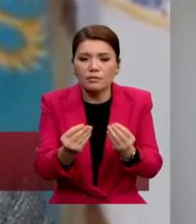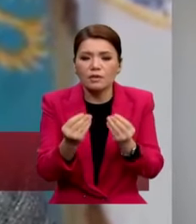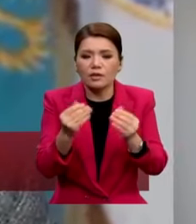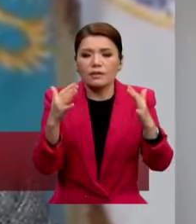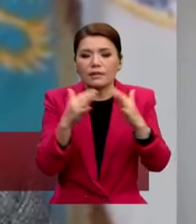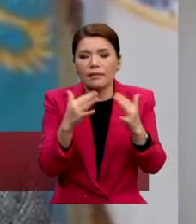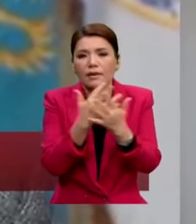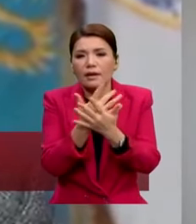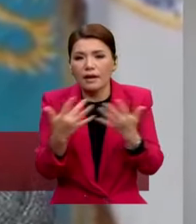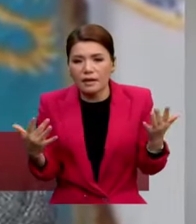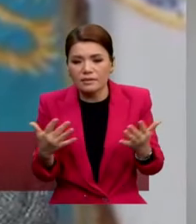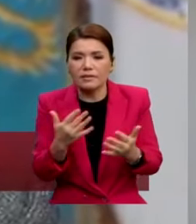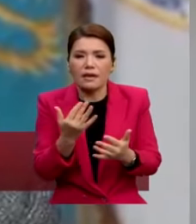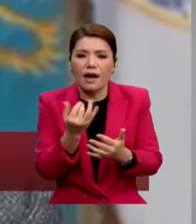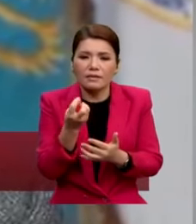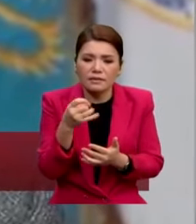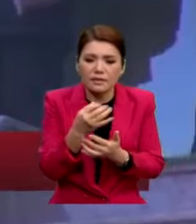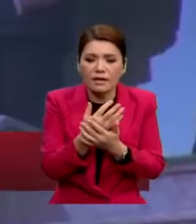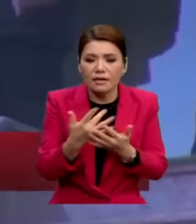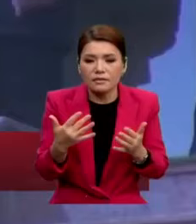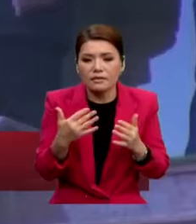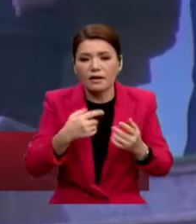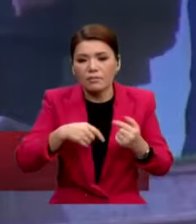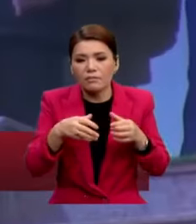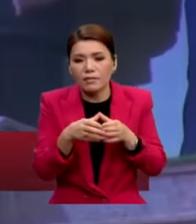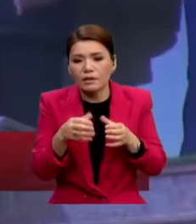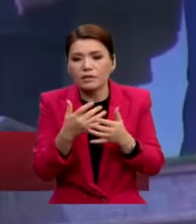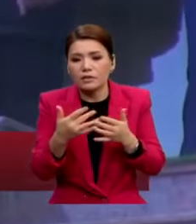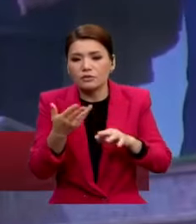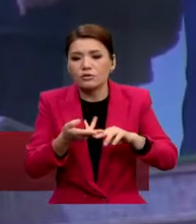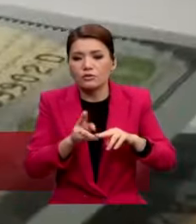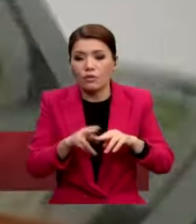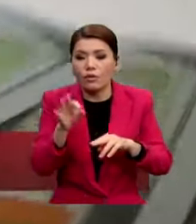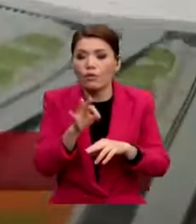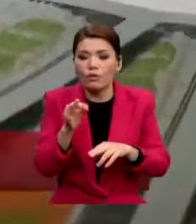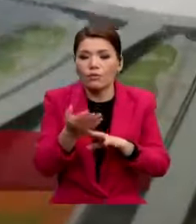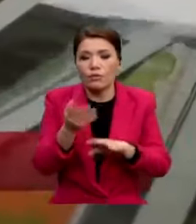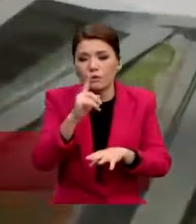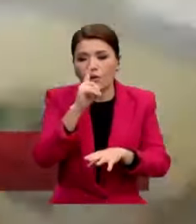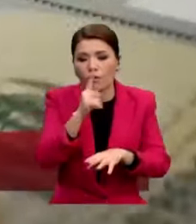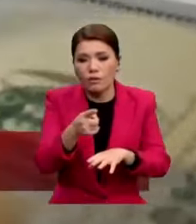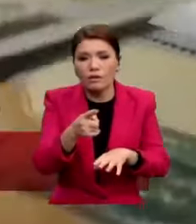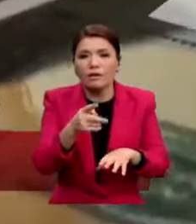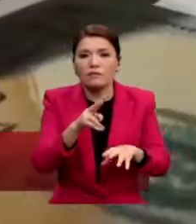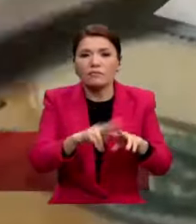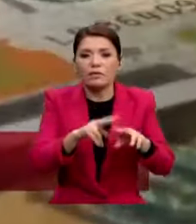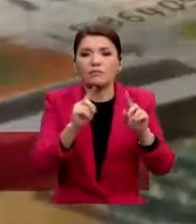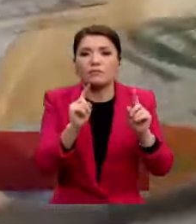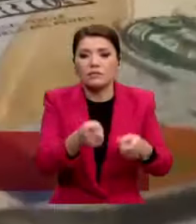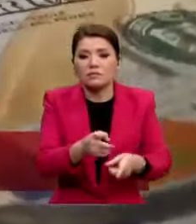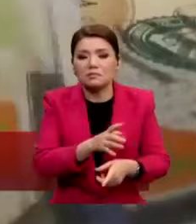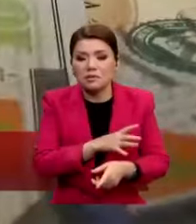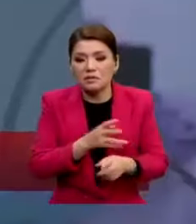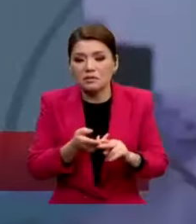также различные акции и доли участия в компаниях, в том числе из-за рубежа. Сатабалды уже больше года отбывает наказание в колонии общего режима.